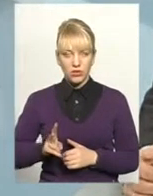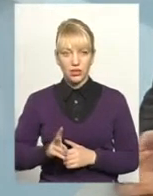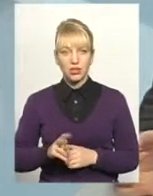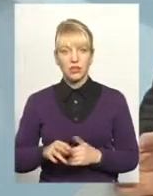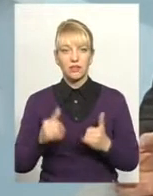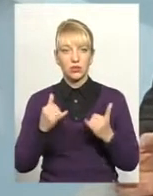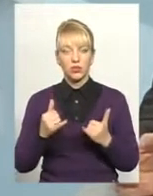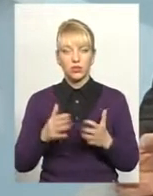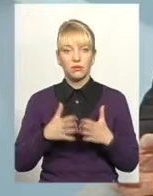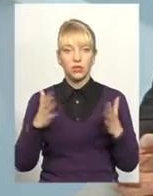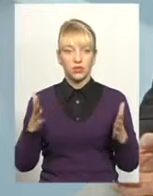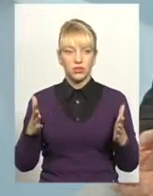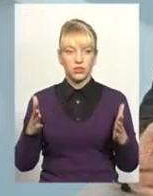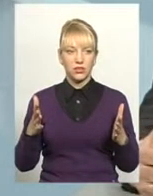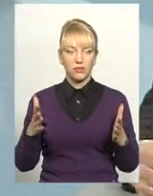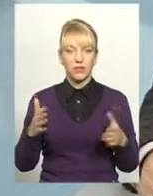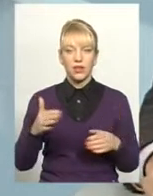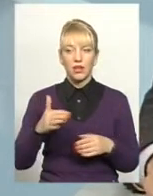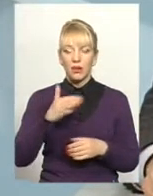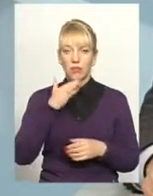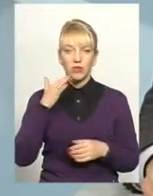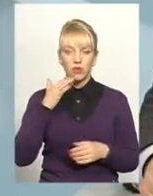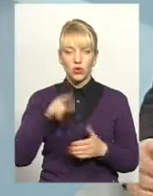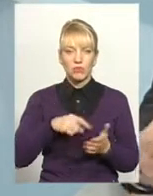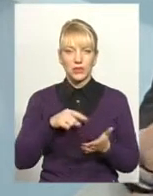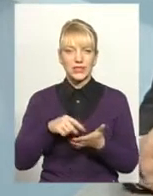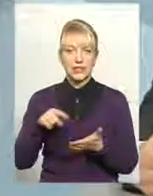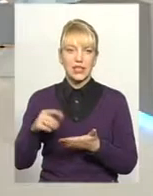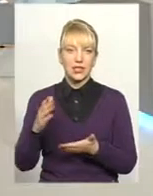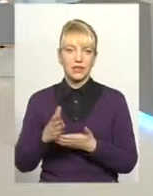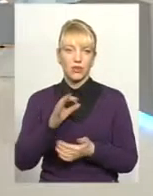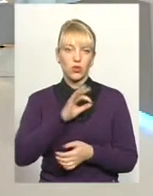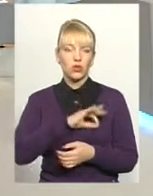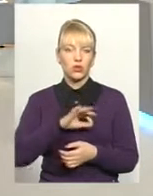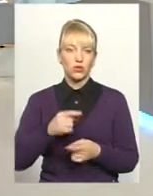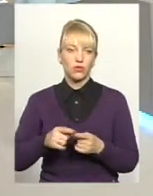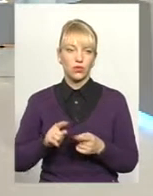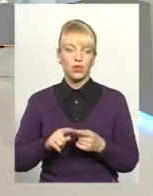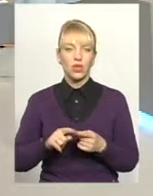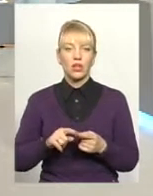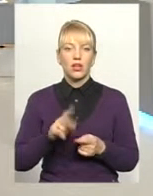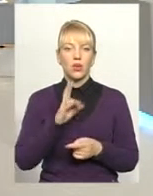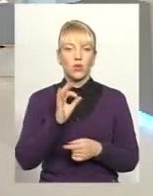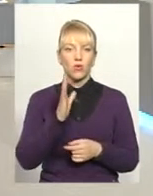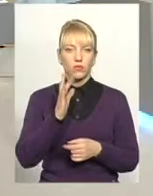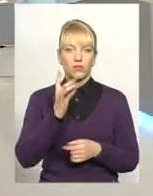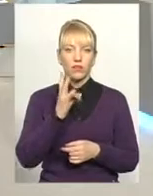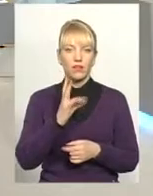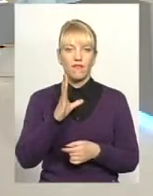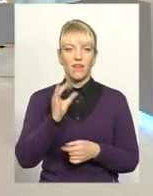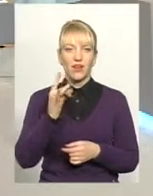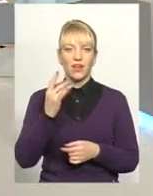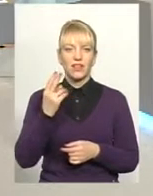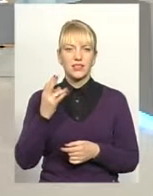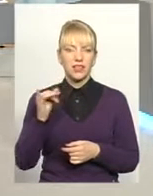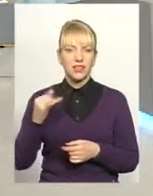Сьогодні більшість в багатьох містах є, скажімо, використовуються когенераційні установки, хоча це не